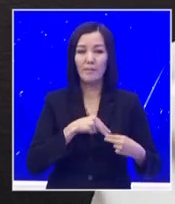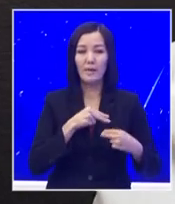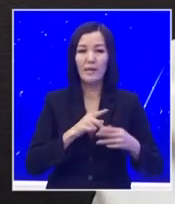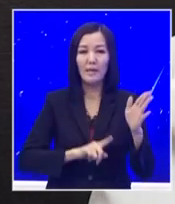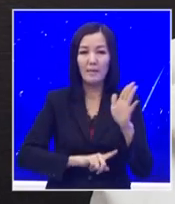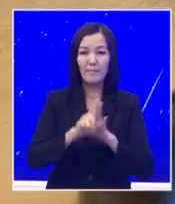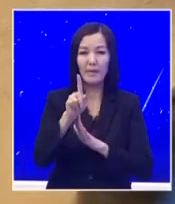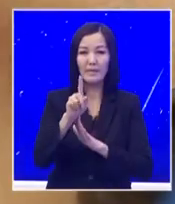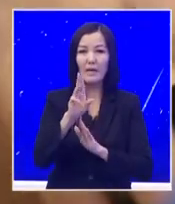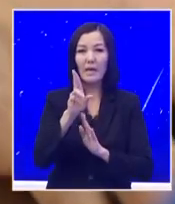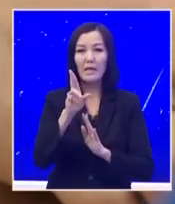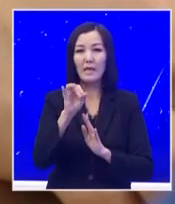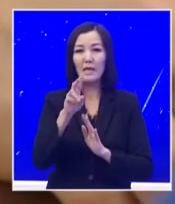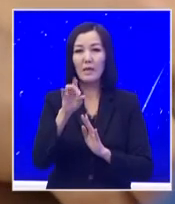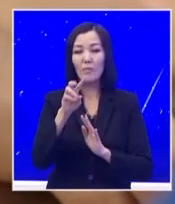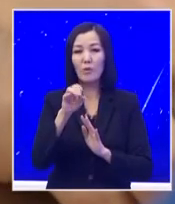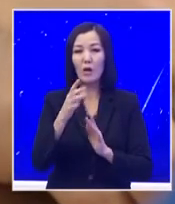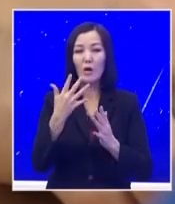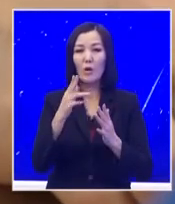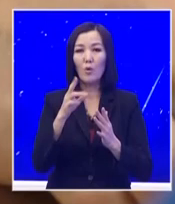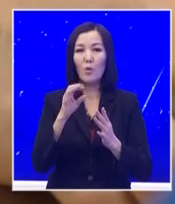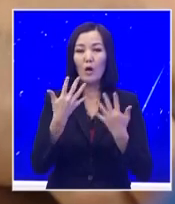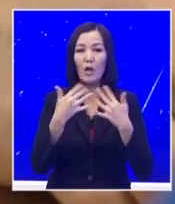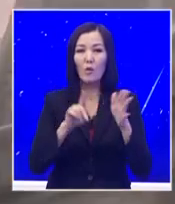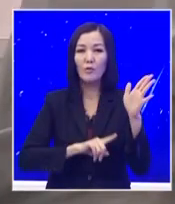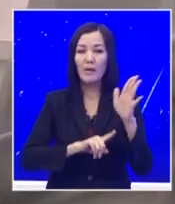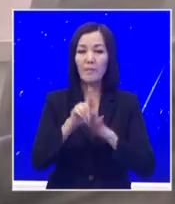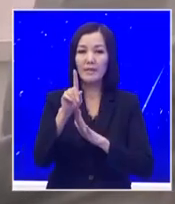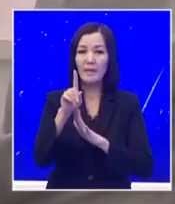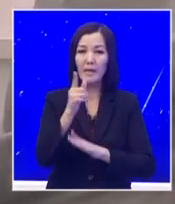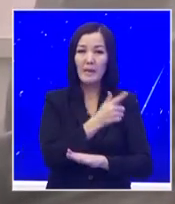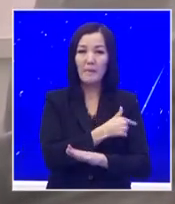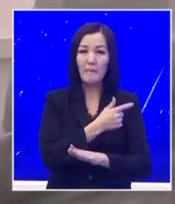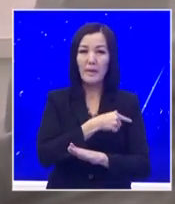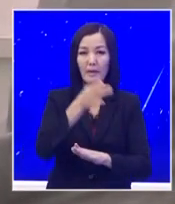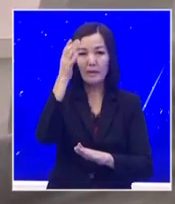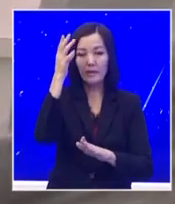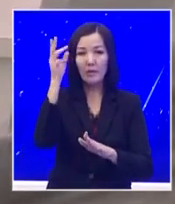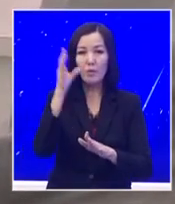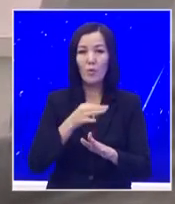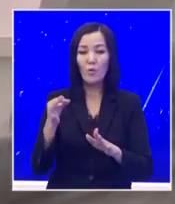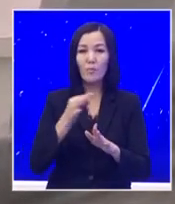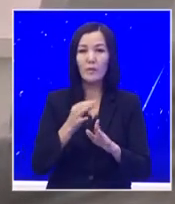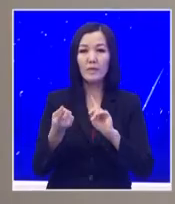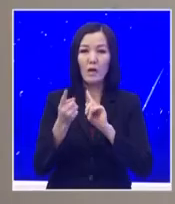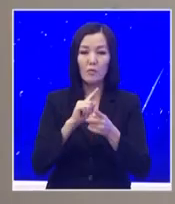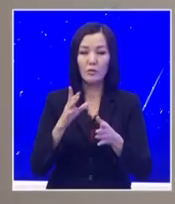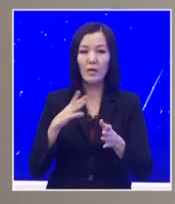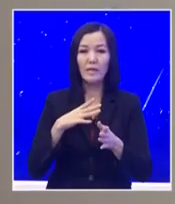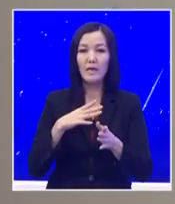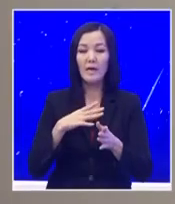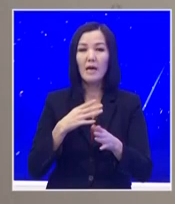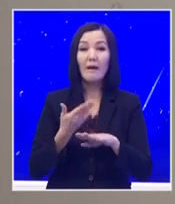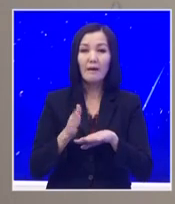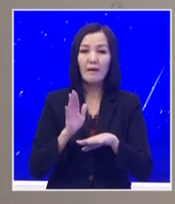еңбек жолын Кербұлақ ауданы Қоғалы ауылында бастаған, білім біліктілігін жетілдіріп, кейін облысқа қызмет ауыстырады. Мамандығы